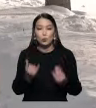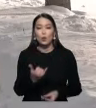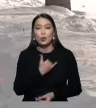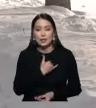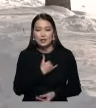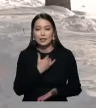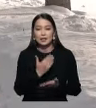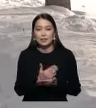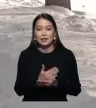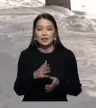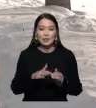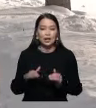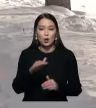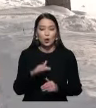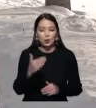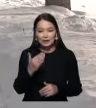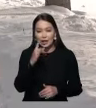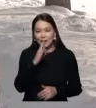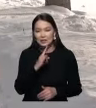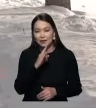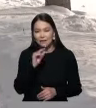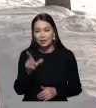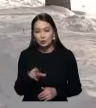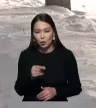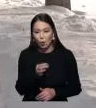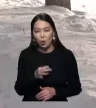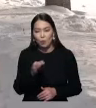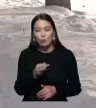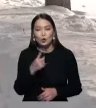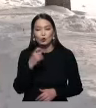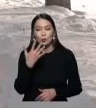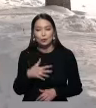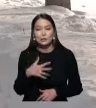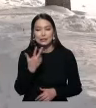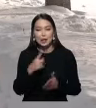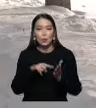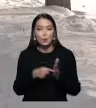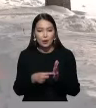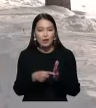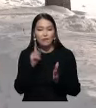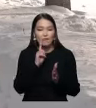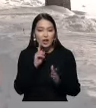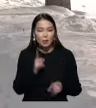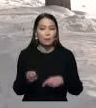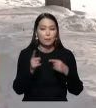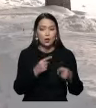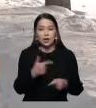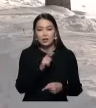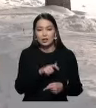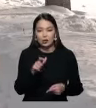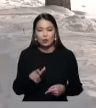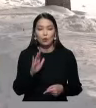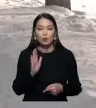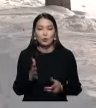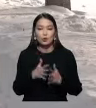на территории Восточно-Казахстанской области подготовлено 153 пункта временного размещения граждан, куда будет входить